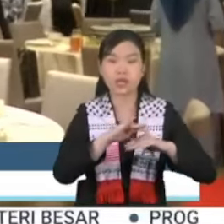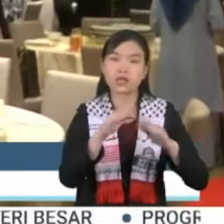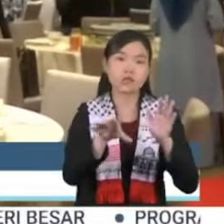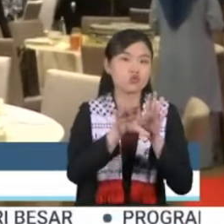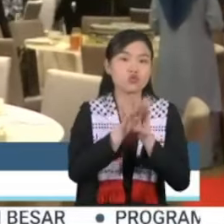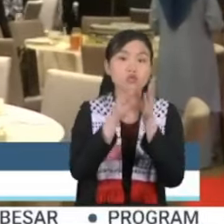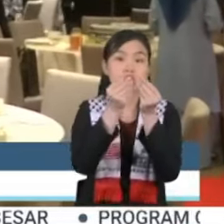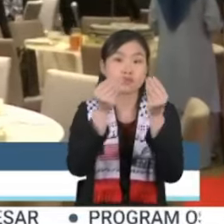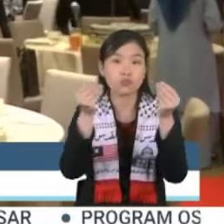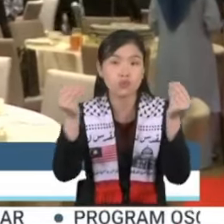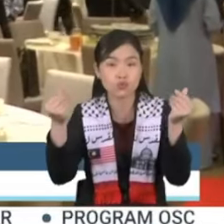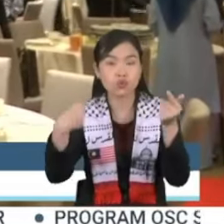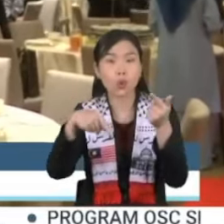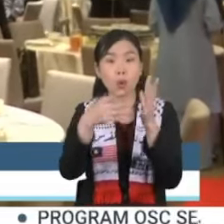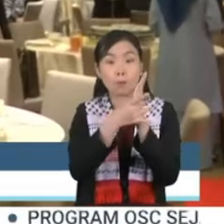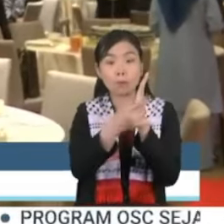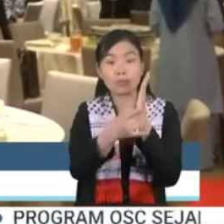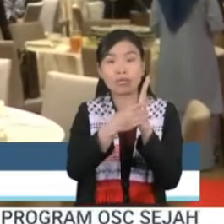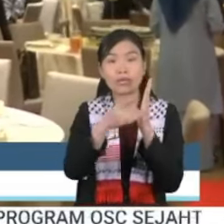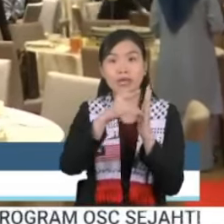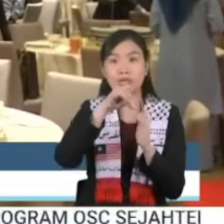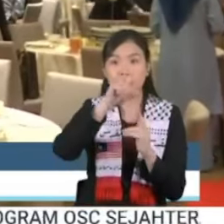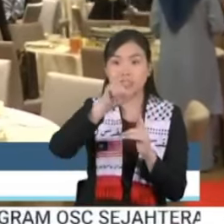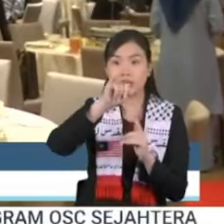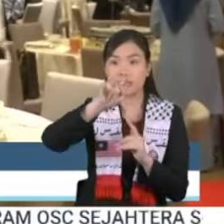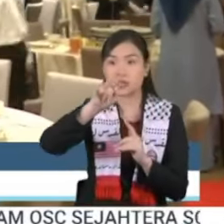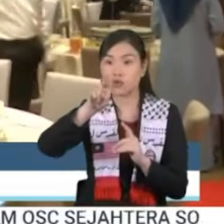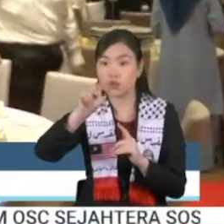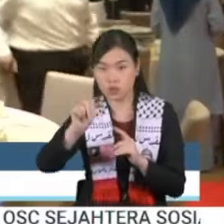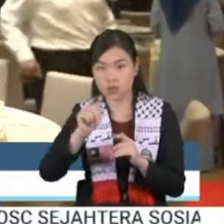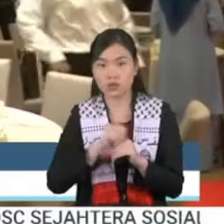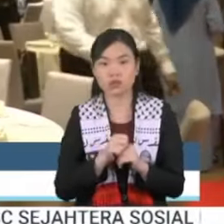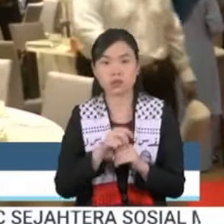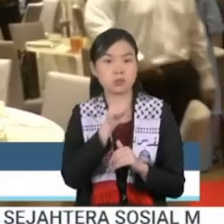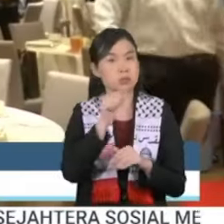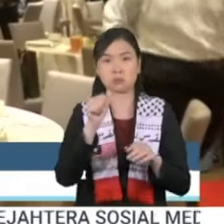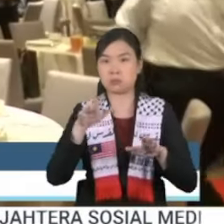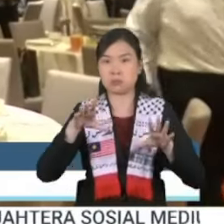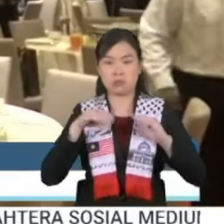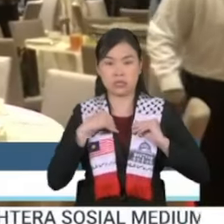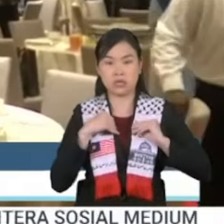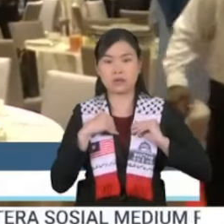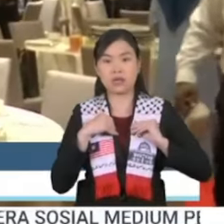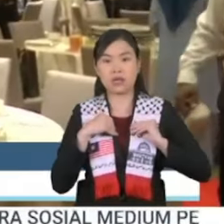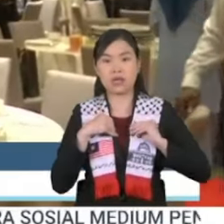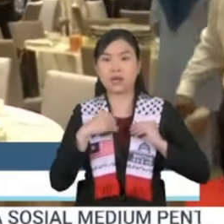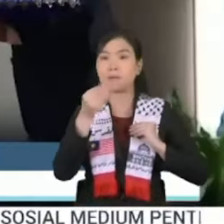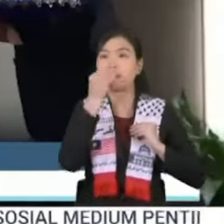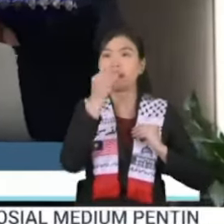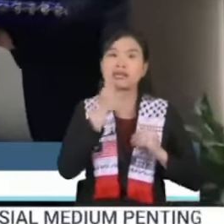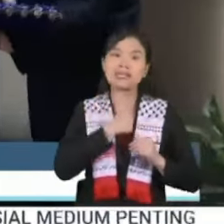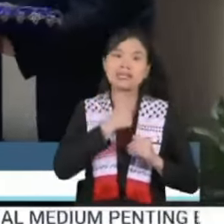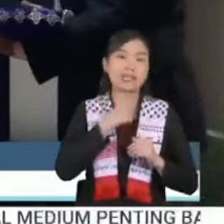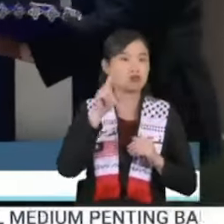tepung, juga minyak zaitun. Itu sebahagianlah. Jadi kita tak akan terima barang-barang yang makanan kita.